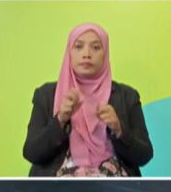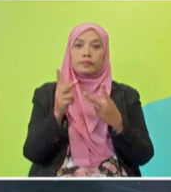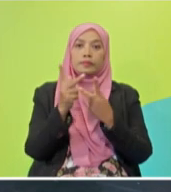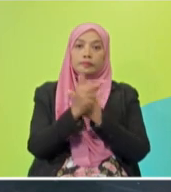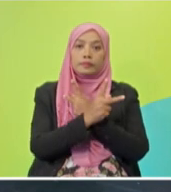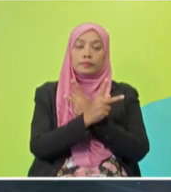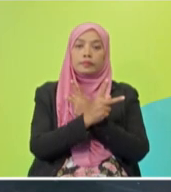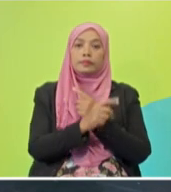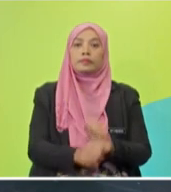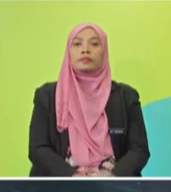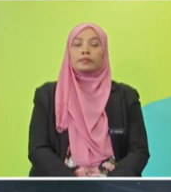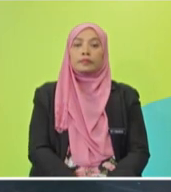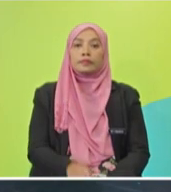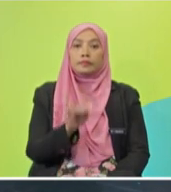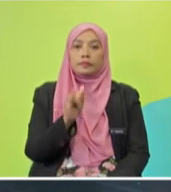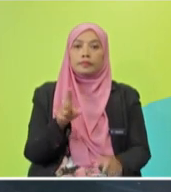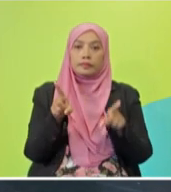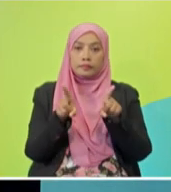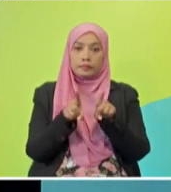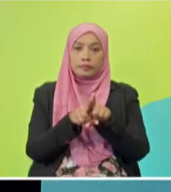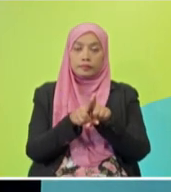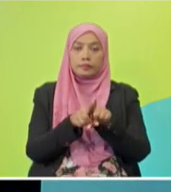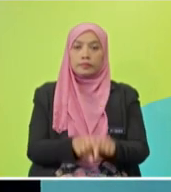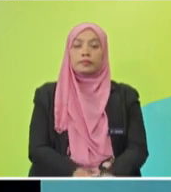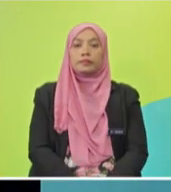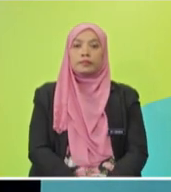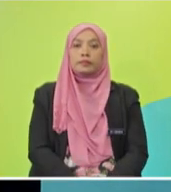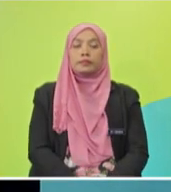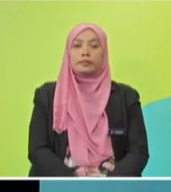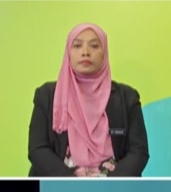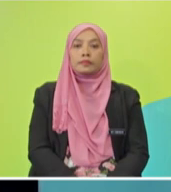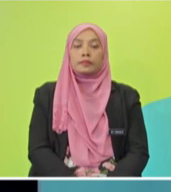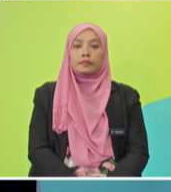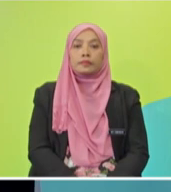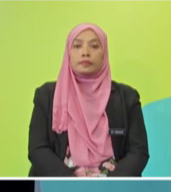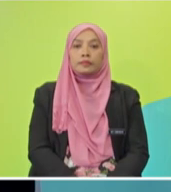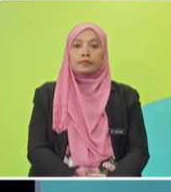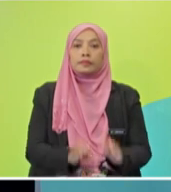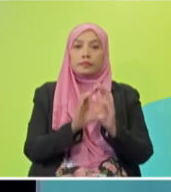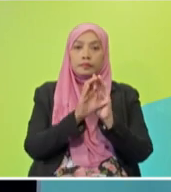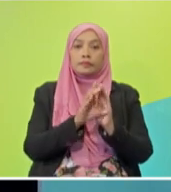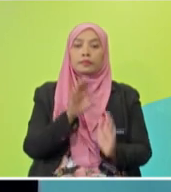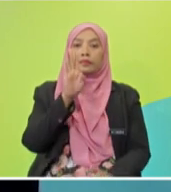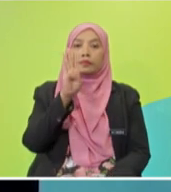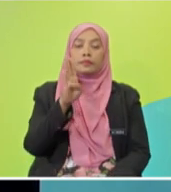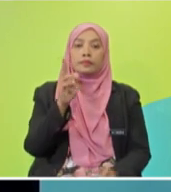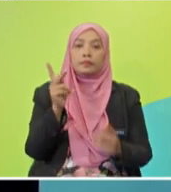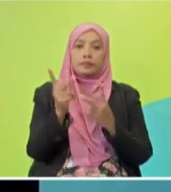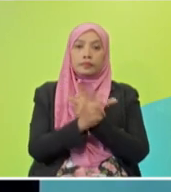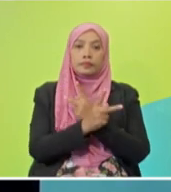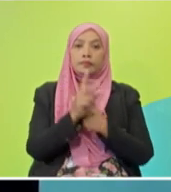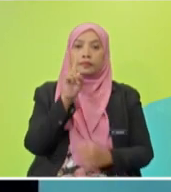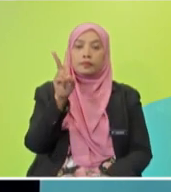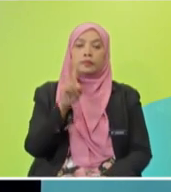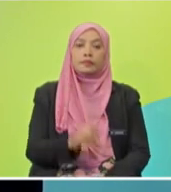sama. Apa yang dibagi sama tu tadi, macam tadi kita buat 1:2, 4:2. Jadi nombor yang sama kan kita darabkan. Jadi